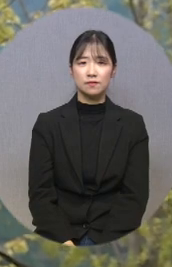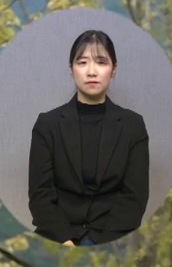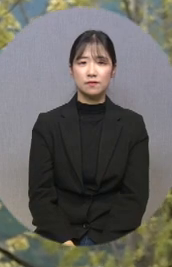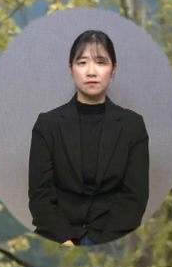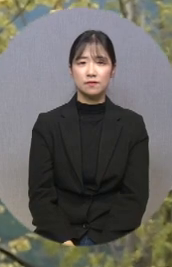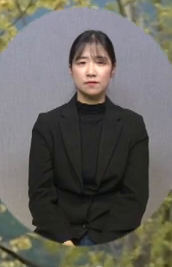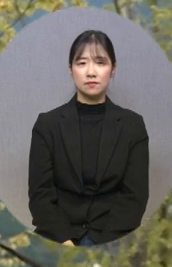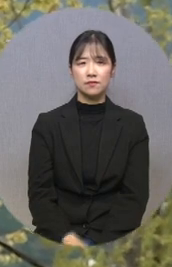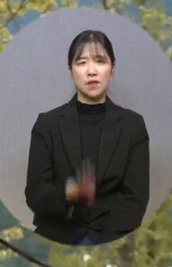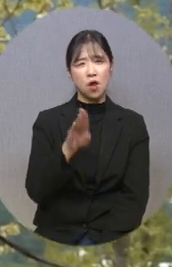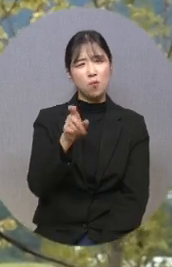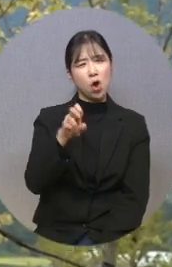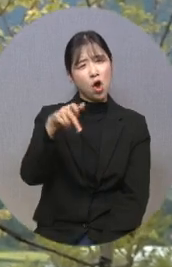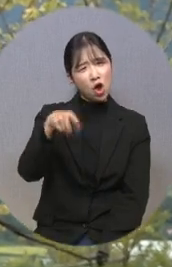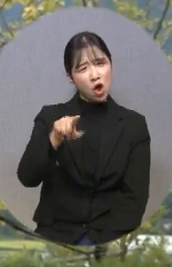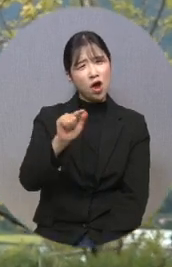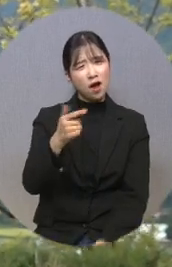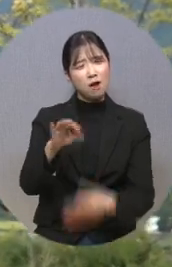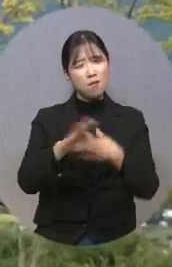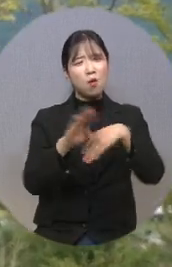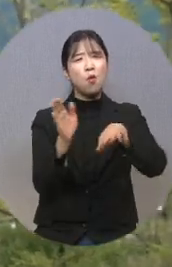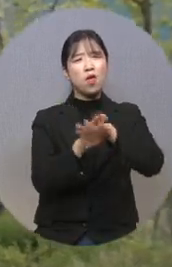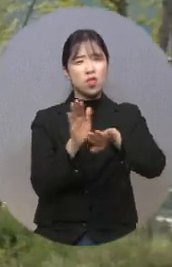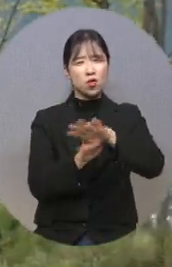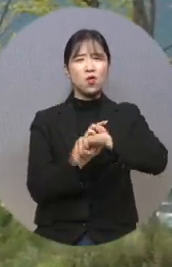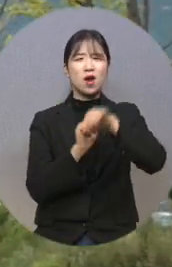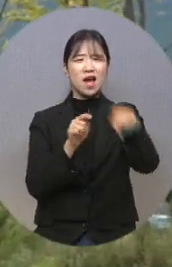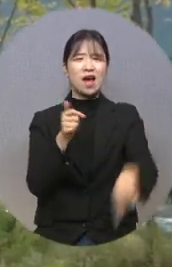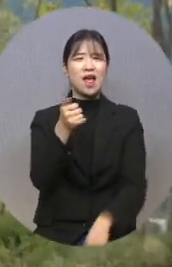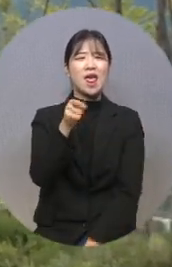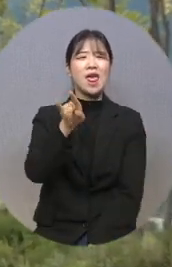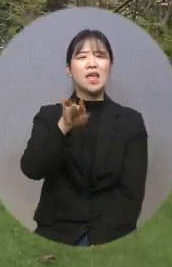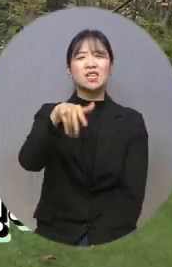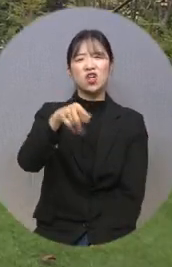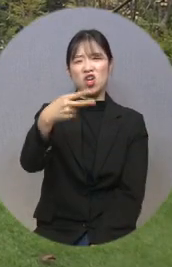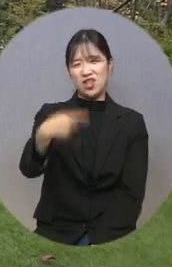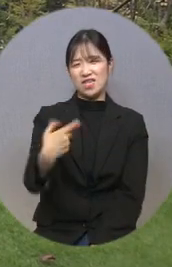아무튼 벙커 아니면 저 왼쪽으로 흘러 내려와서 해저드야. 어?